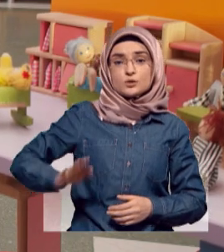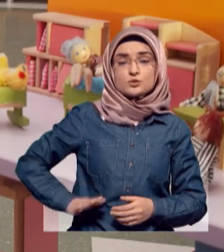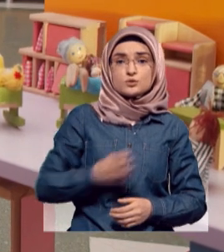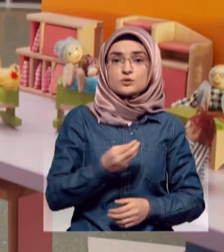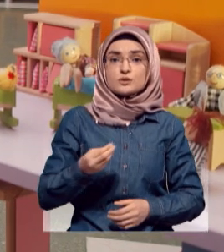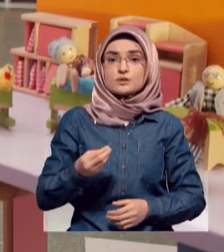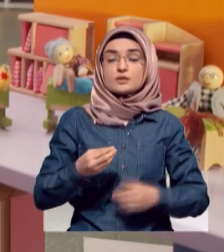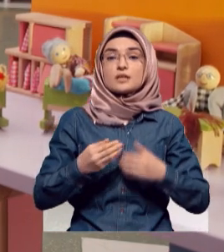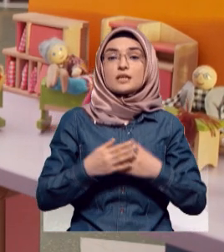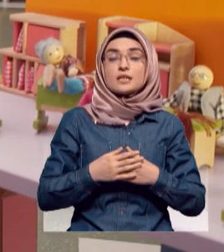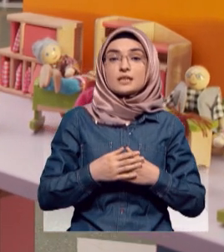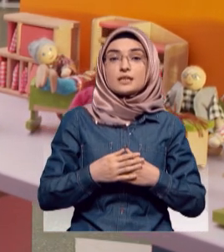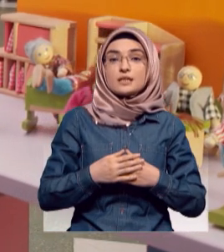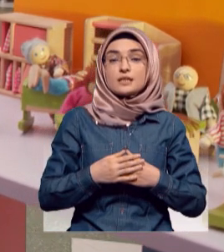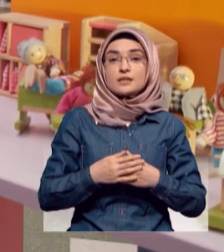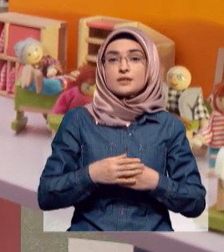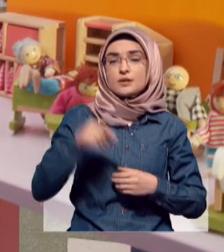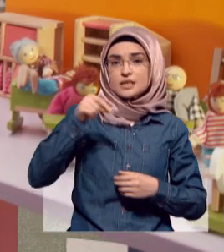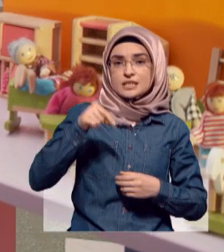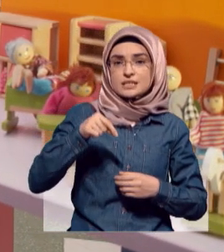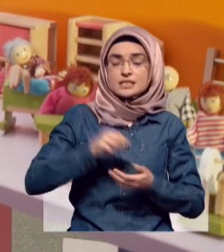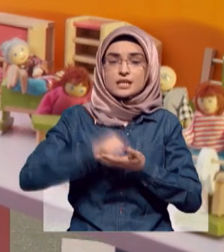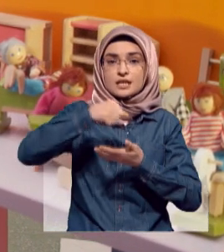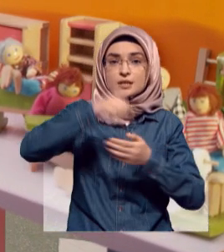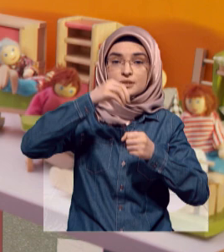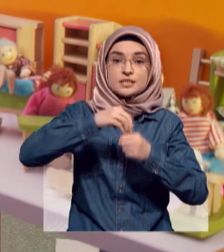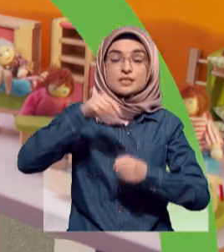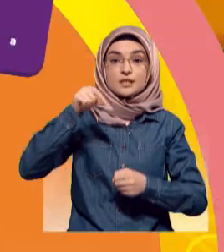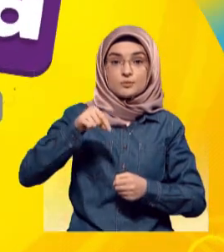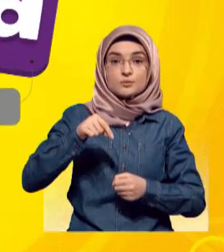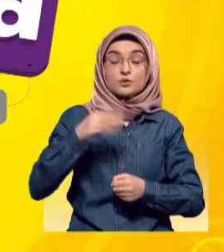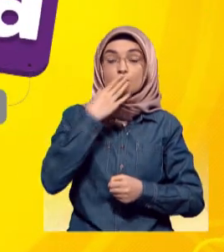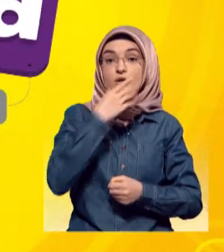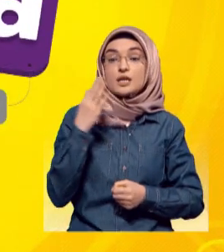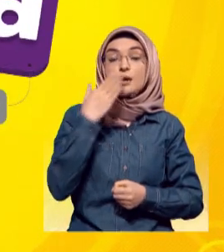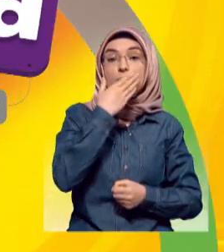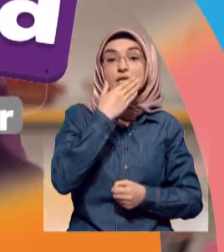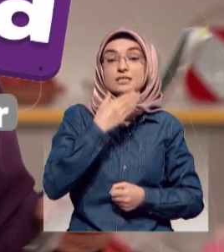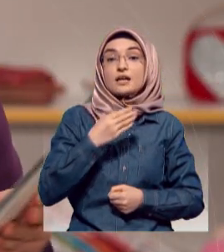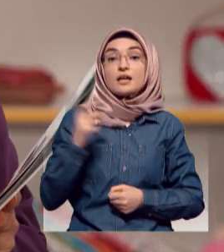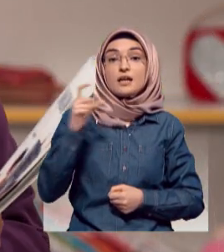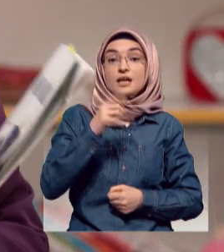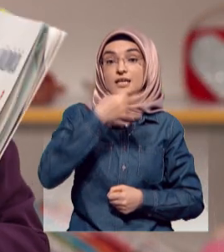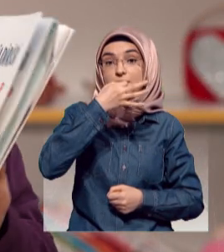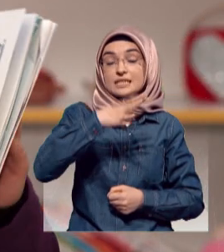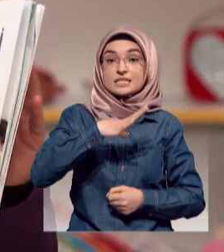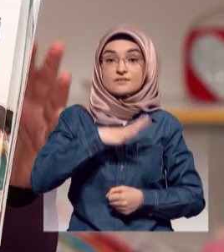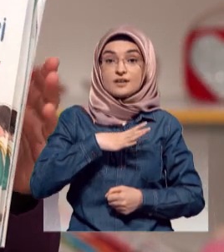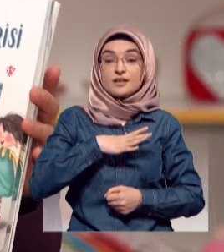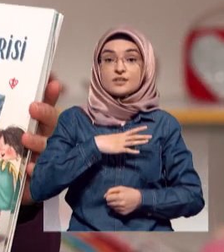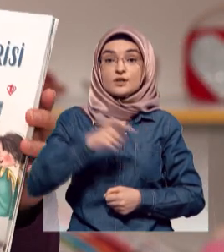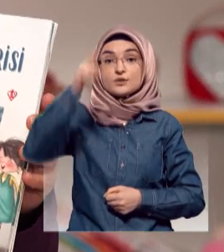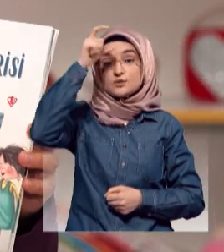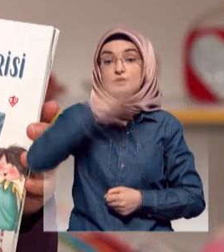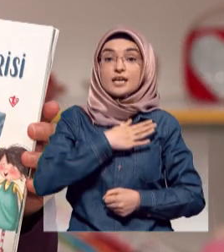Çocuklar, sandığımın içinde bugün Ramazan bildirisi var. Ramazan bildirisi Türkiye Diyanet